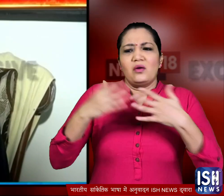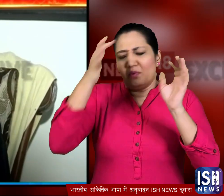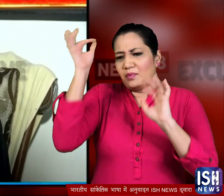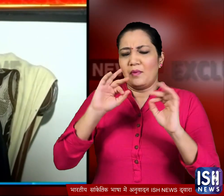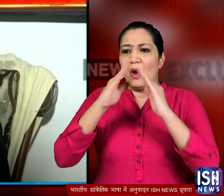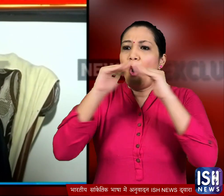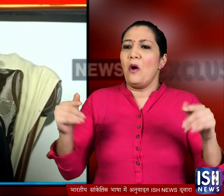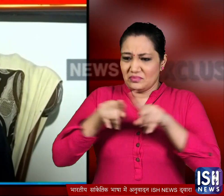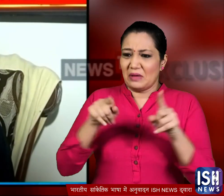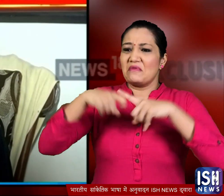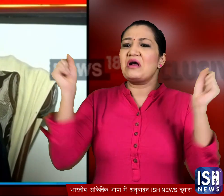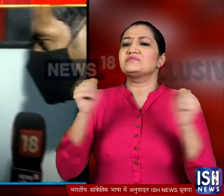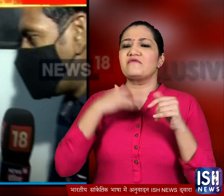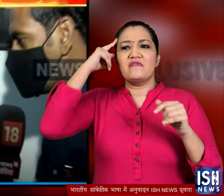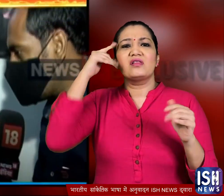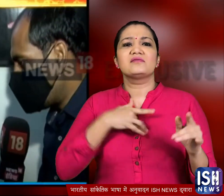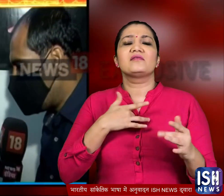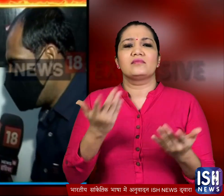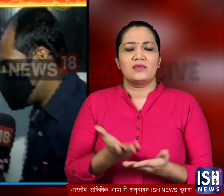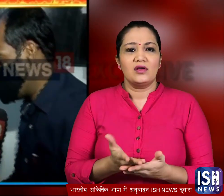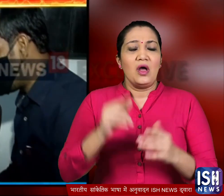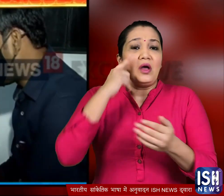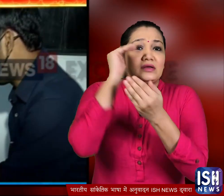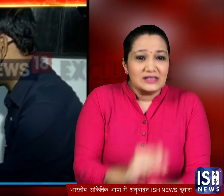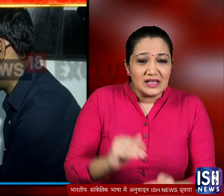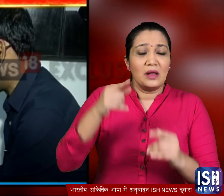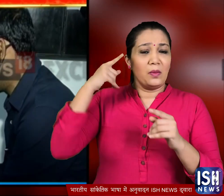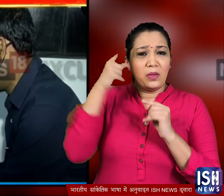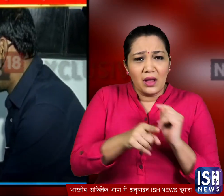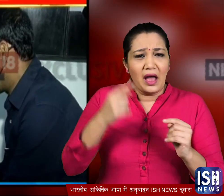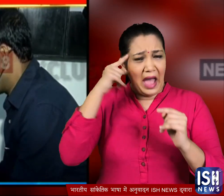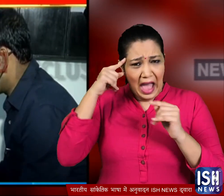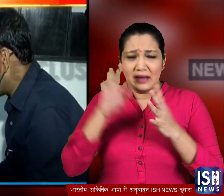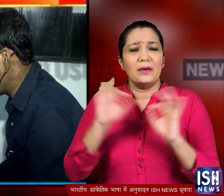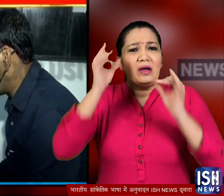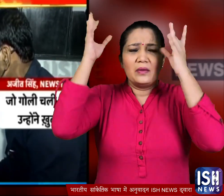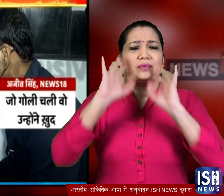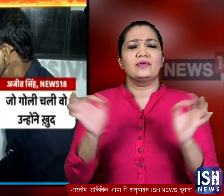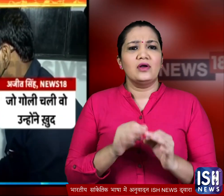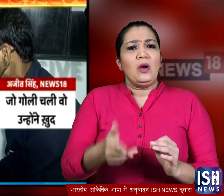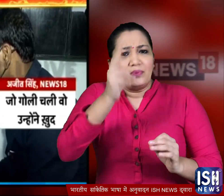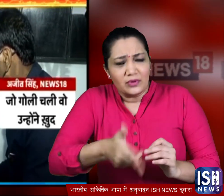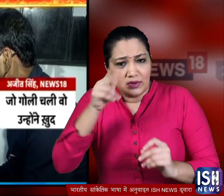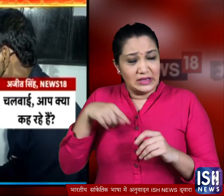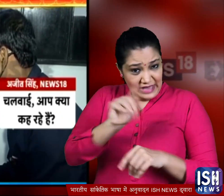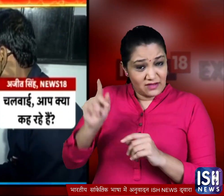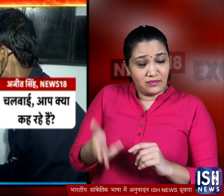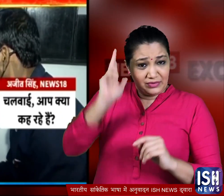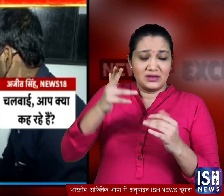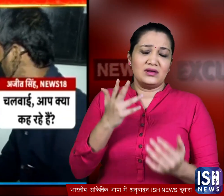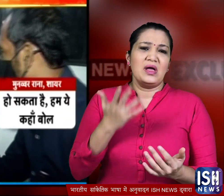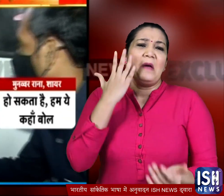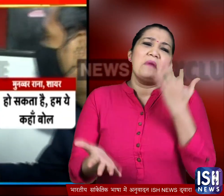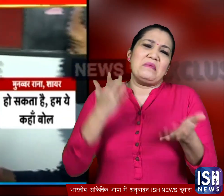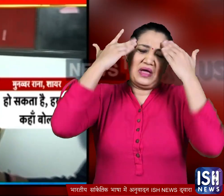नहीं, हमारे घर को कश्मीर बना दिया। हालांकि अपने बेटे पर लगे आरोपों के मुद्दे पर वो बहुत ज्यादा आक्रामक नहीं हुए। जो गोली चली वो उन्होंने खुद चलवाई, आप क्या